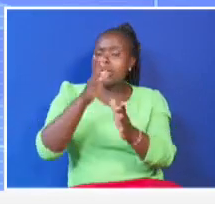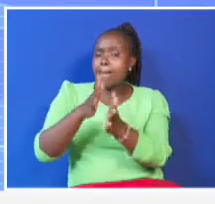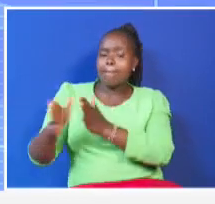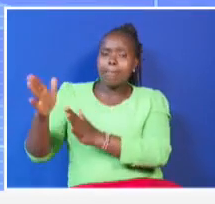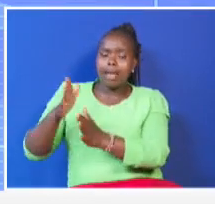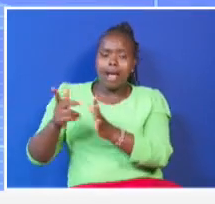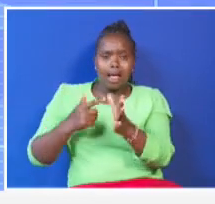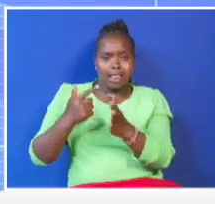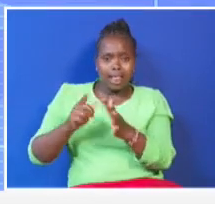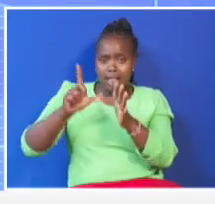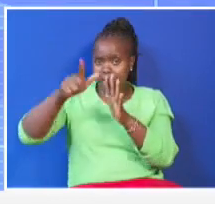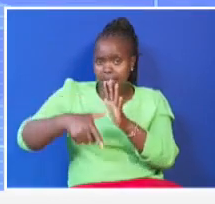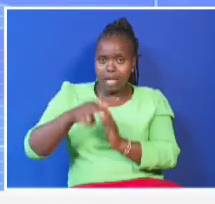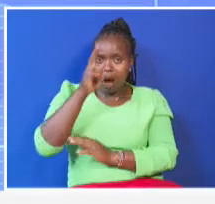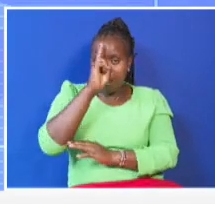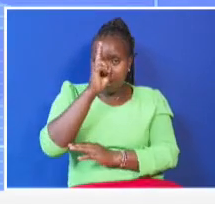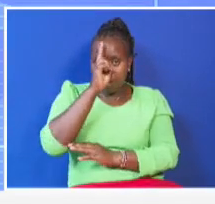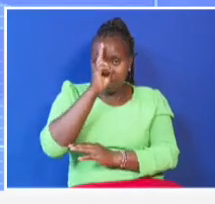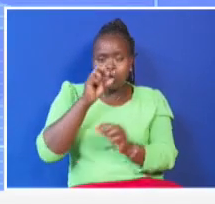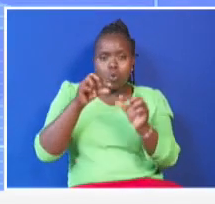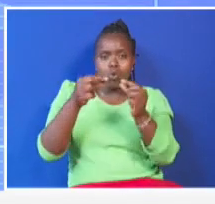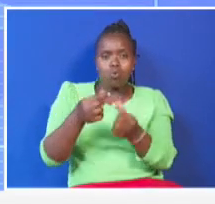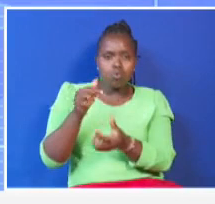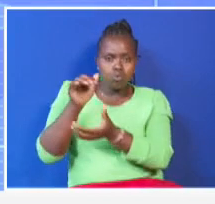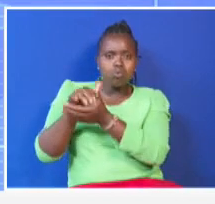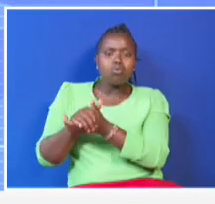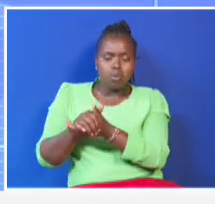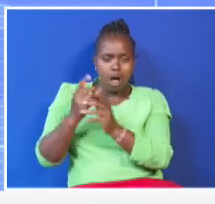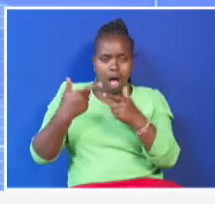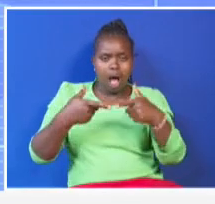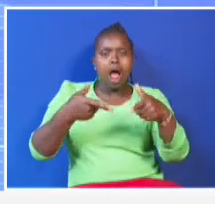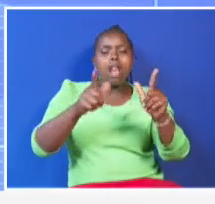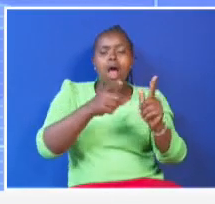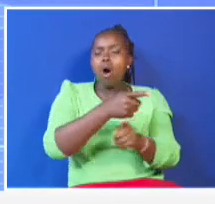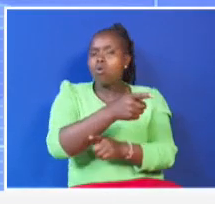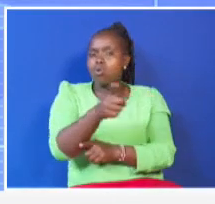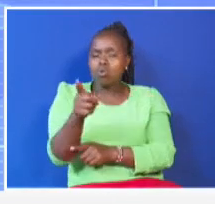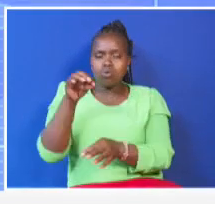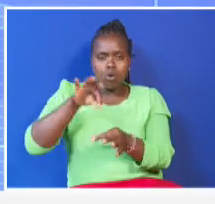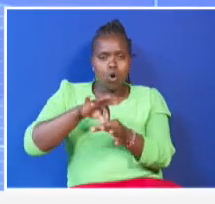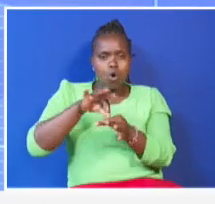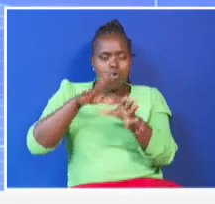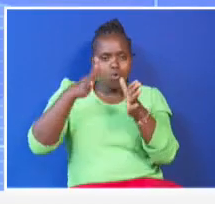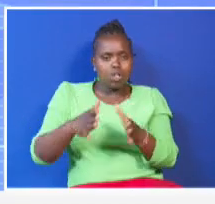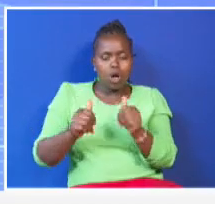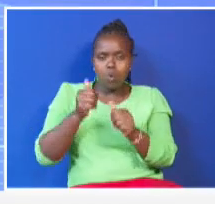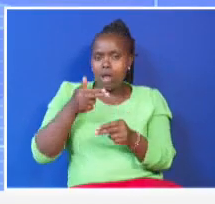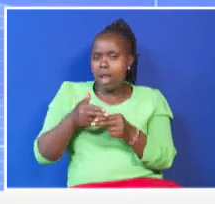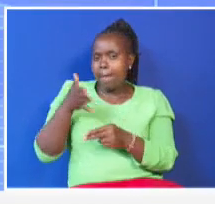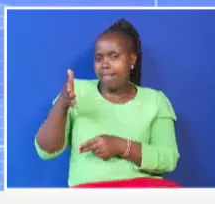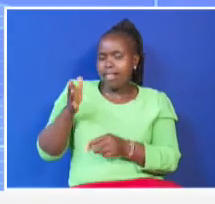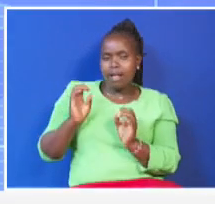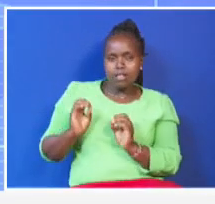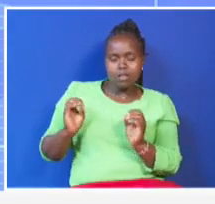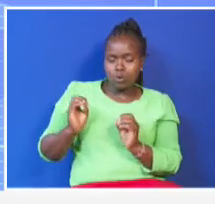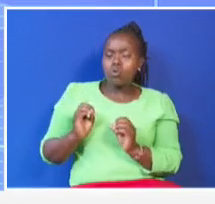Hatimaye maafisa wa polisi ama maafisa wa chama cha Jubilee waliwaruhusu hata wale wapiga kura ambao majina yao hayako kwenye sajili